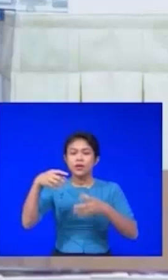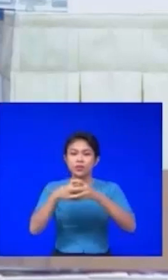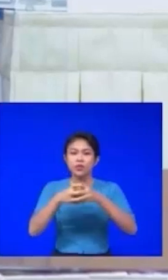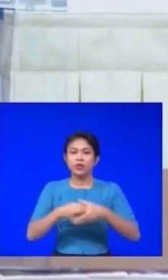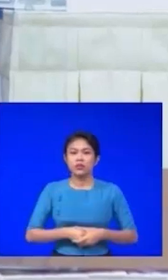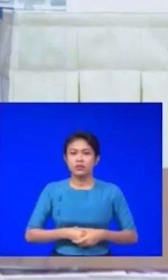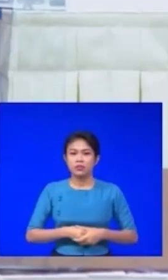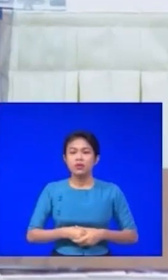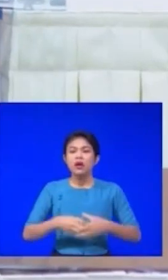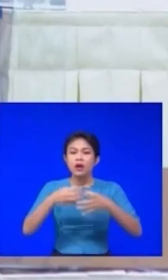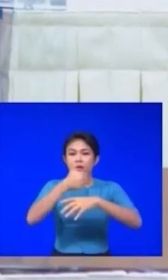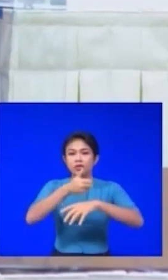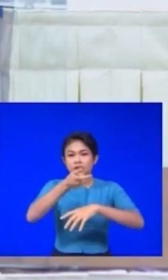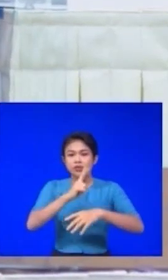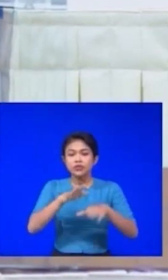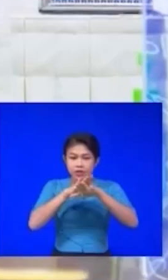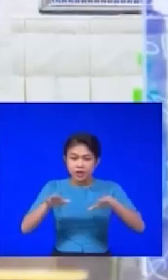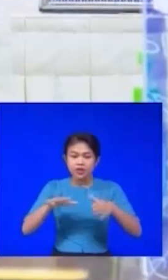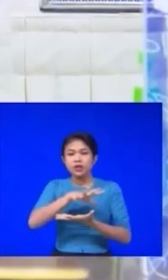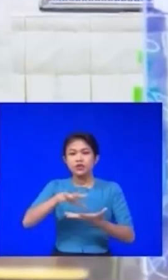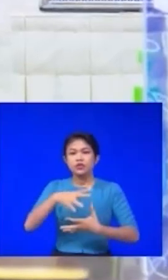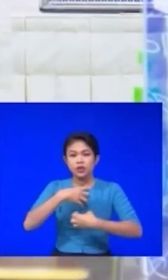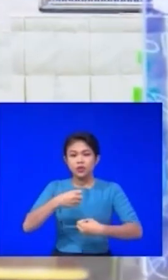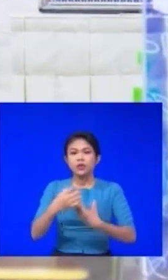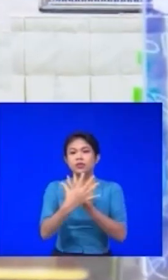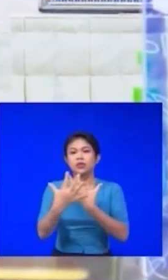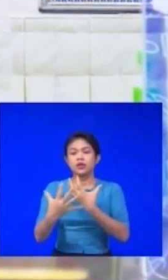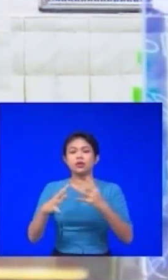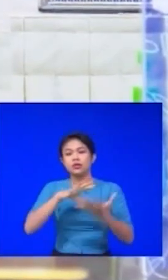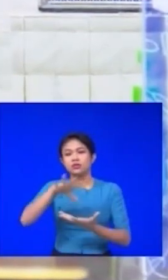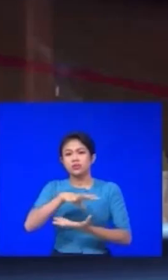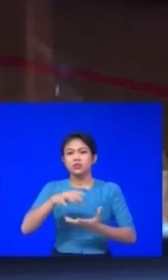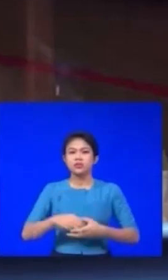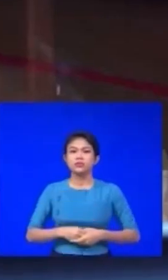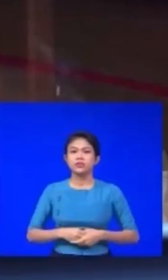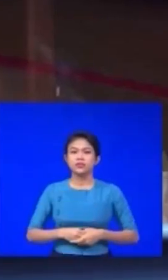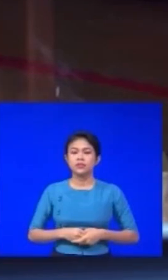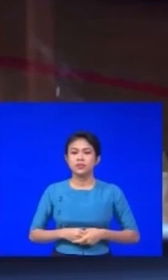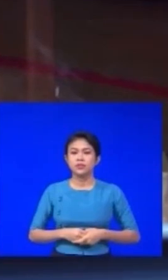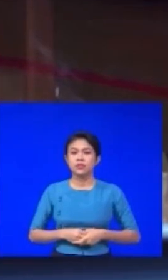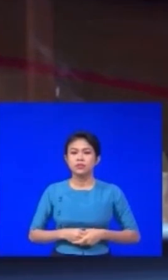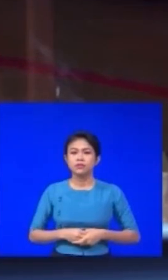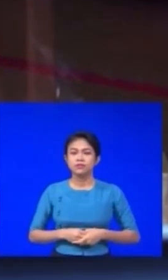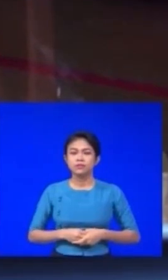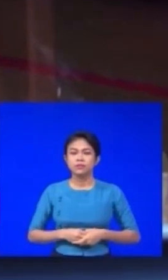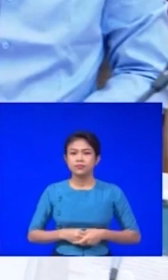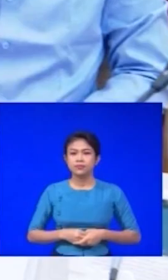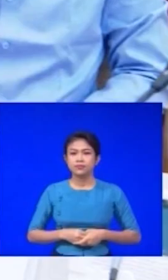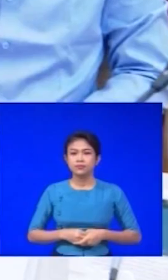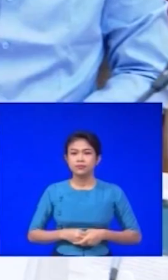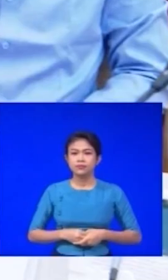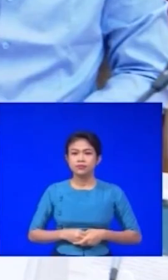နေပြည်တော်မှာ3ရက်ကြာညီညွတ်ရေးဆွေးနွေးခဲ့ကြပြီးတဲ့နောက်ဇန်နဝါရီ9ရက်မှာသဘောတူညီချက်တွေကိုအတည်ပြုလက်မှတ်ရေးထိုးပြီးစစ်ကောင်စီဘက်ကထုတ်ပြန်လိုက်ပါတ